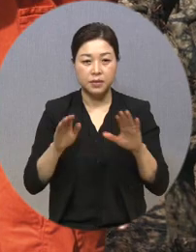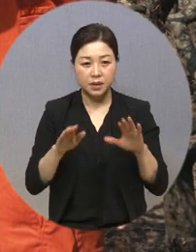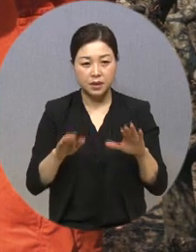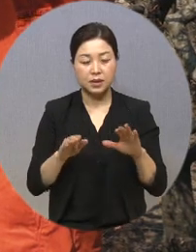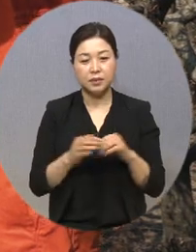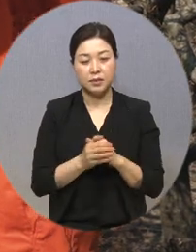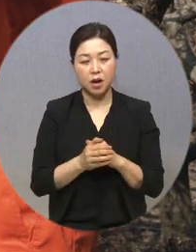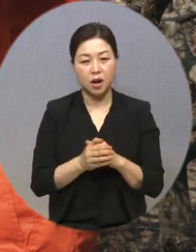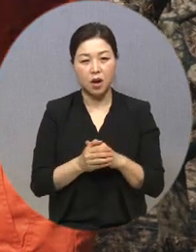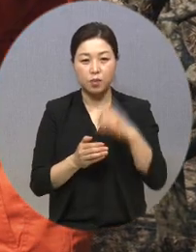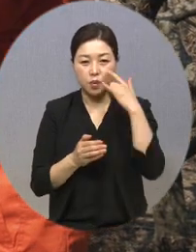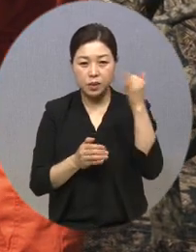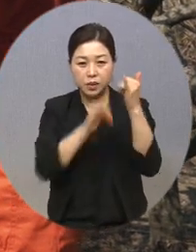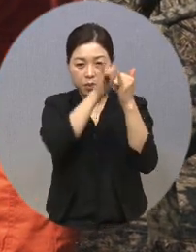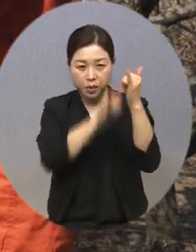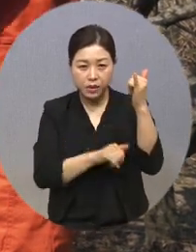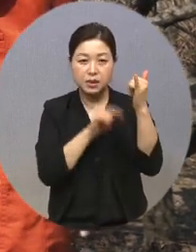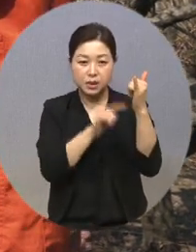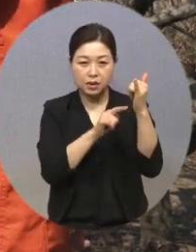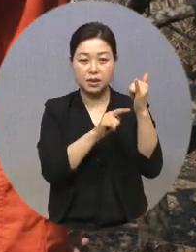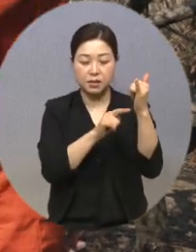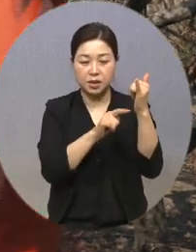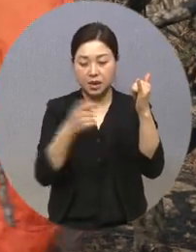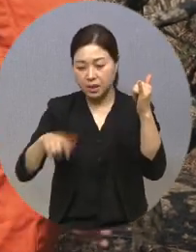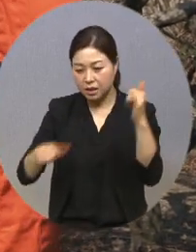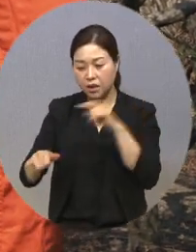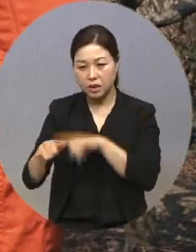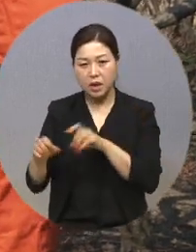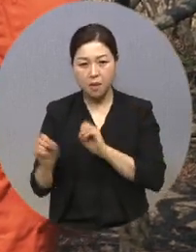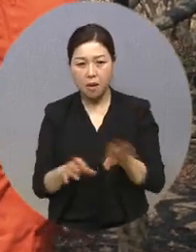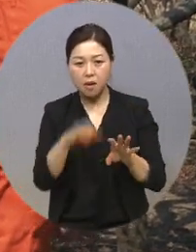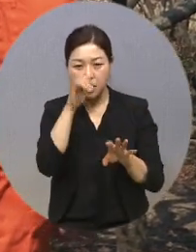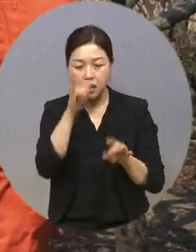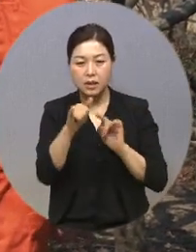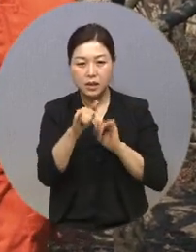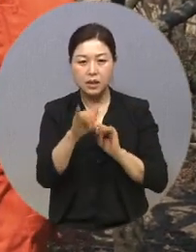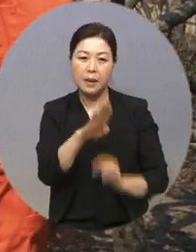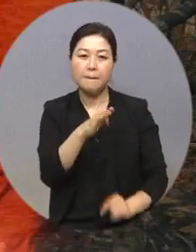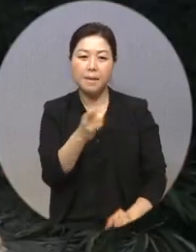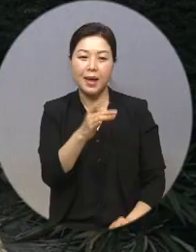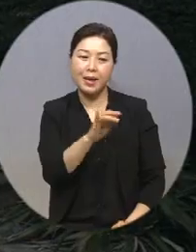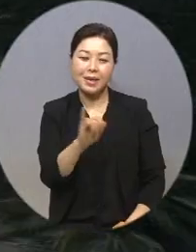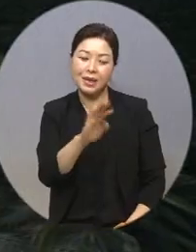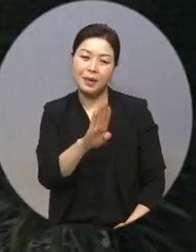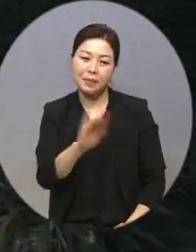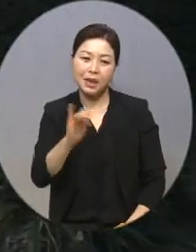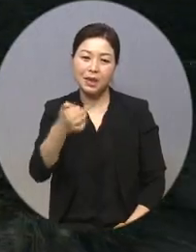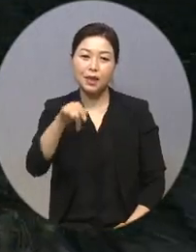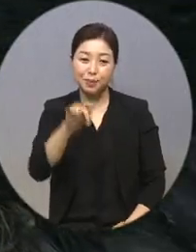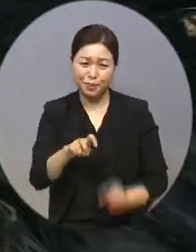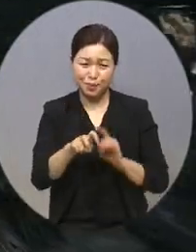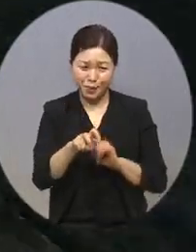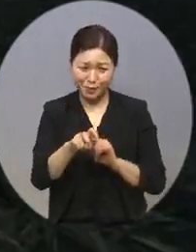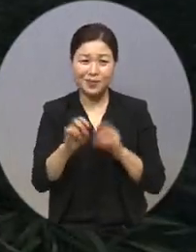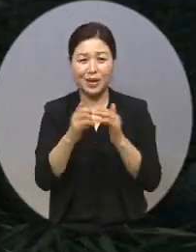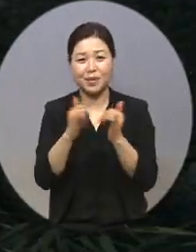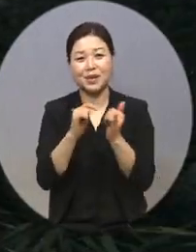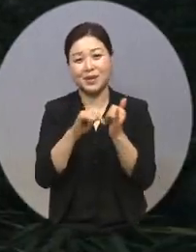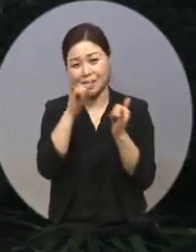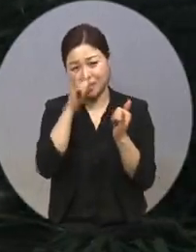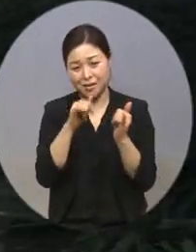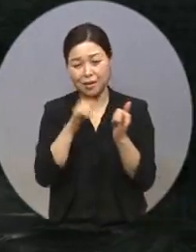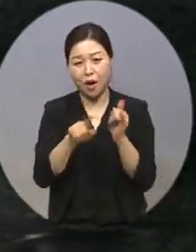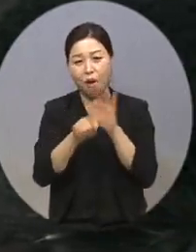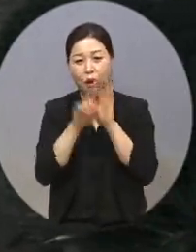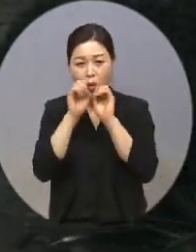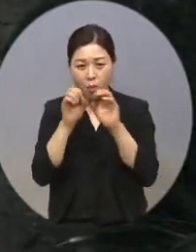모신 마지막 세대와 자녀들에게 버림받는 유일한 세대가 될 거다. 이런 얘기가 있는데 참 이런 데가 홍보가 많이 돼서 좀 이제 효심이